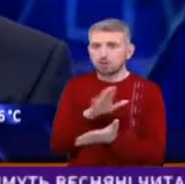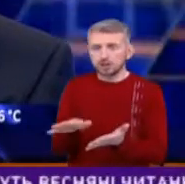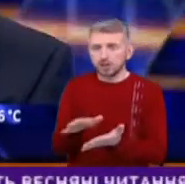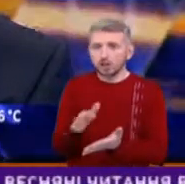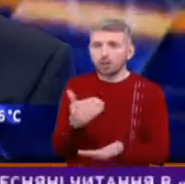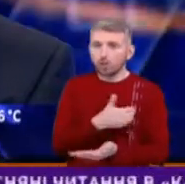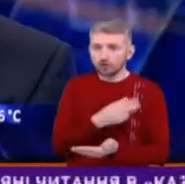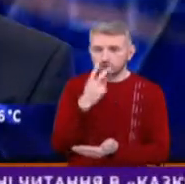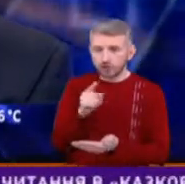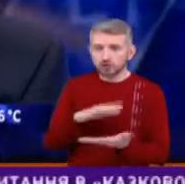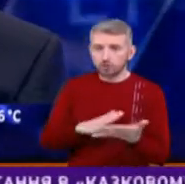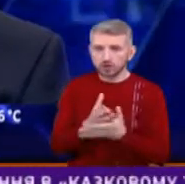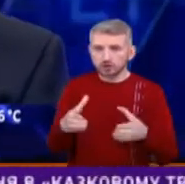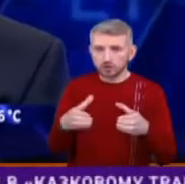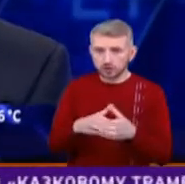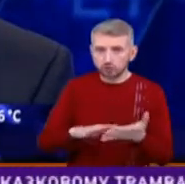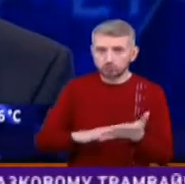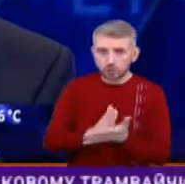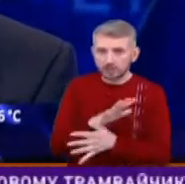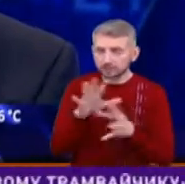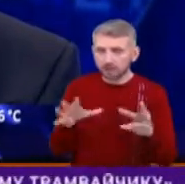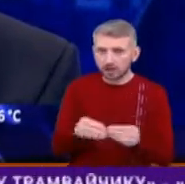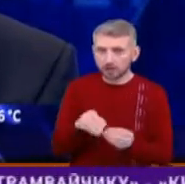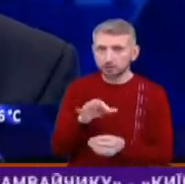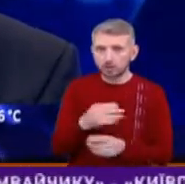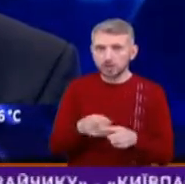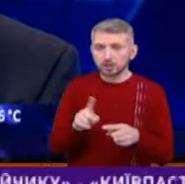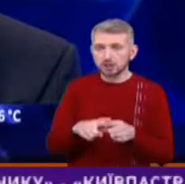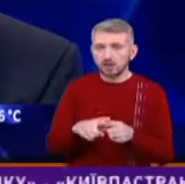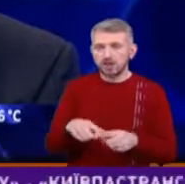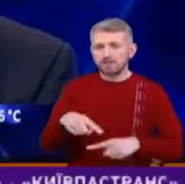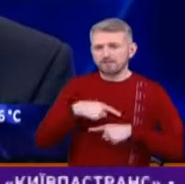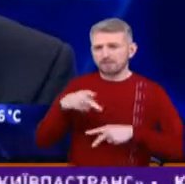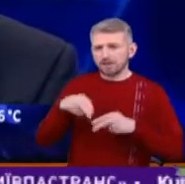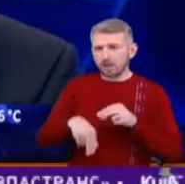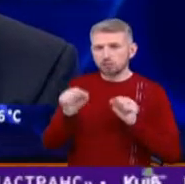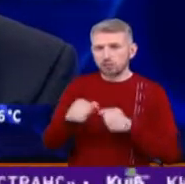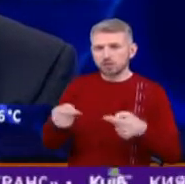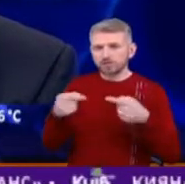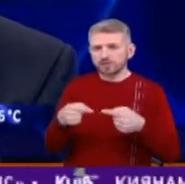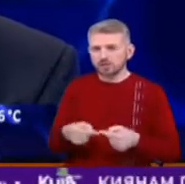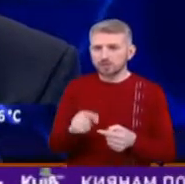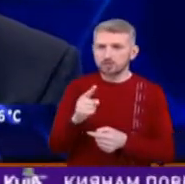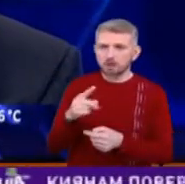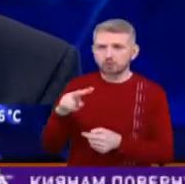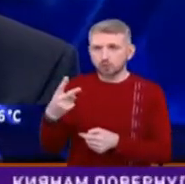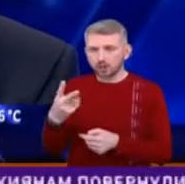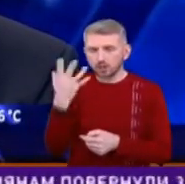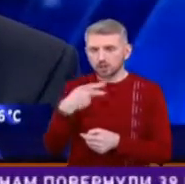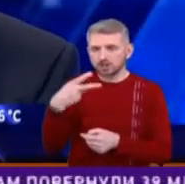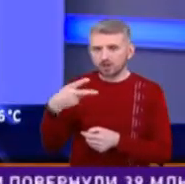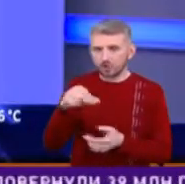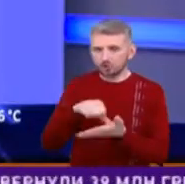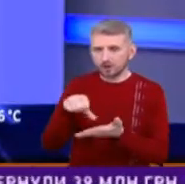ту політичну силу в політиці взагалі, то це вже там в фіналі можна визначатися, там перший чи другий, коли два